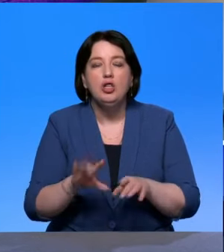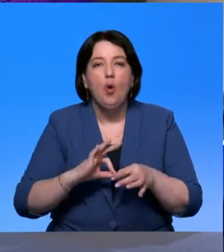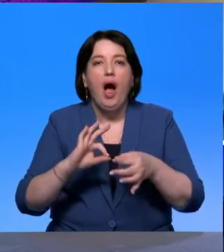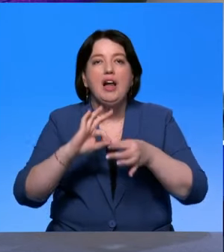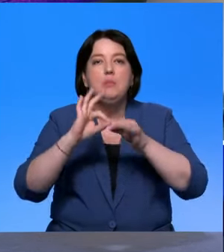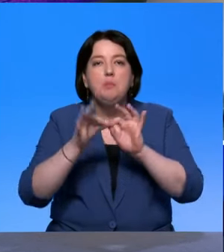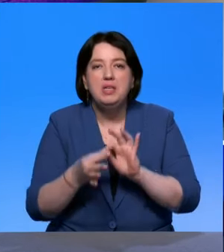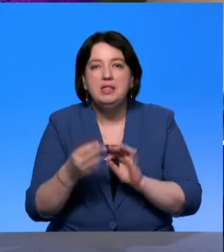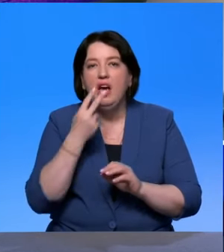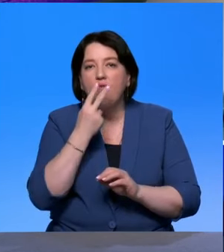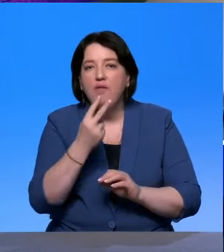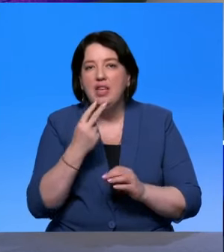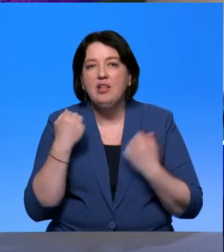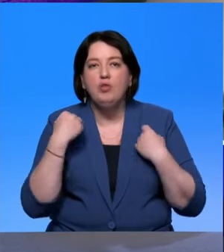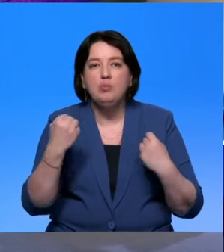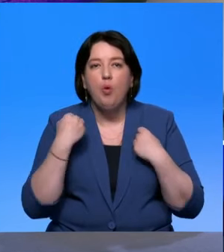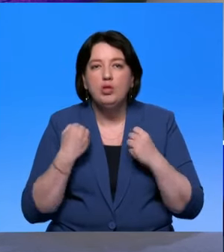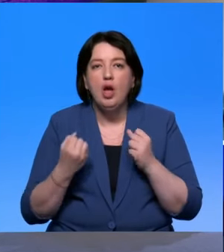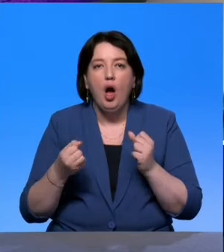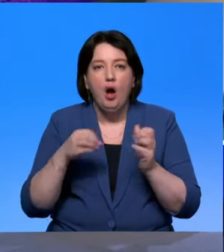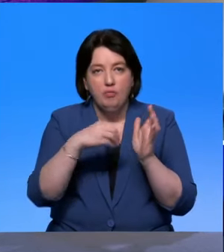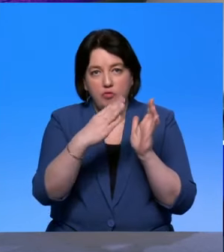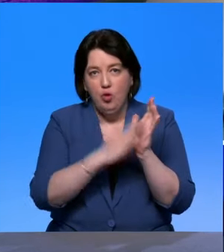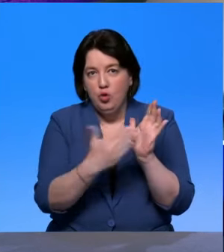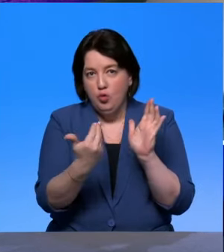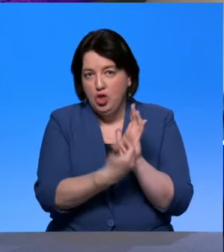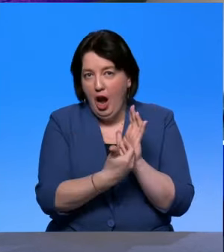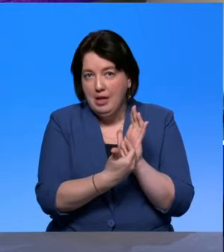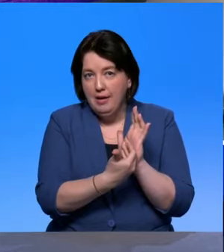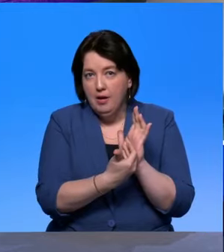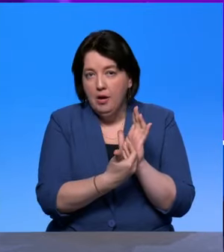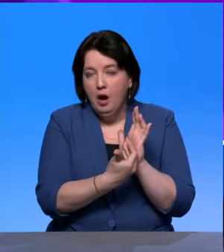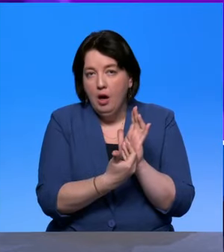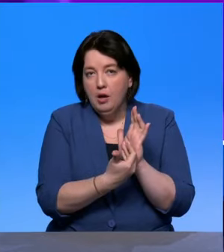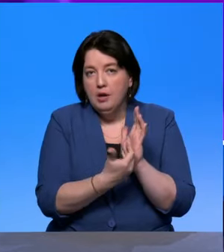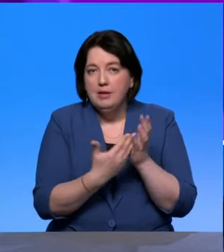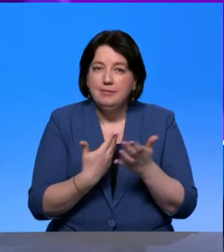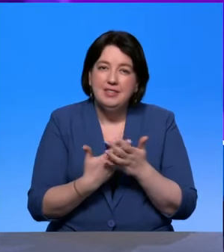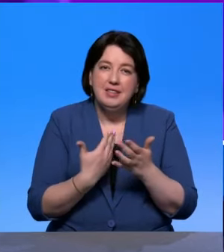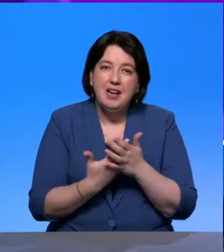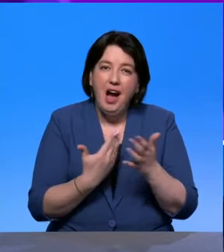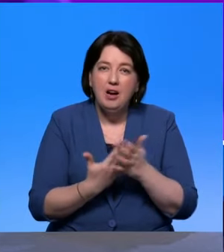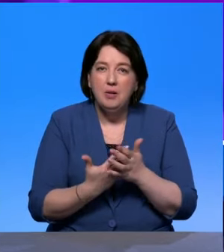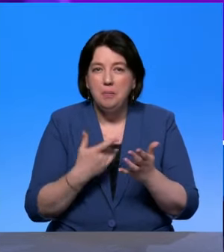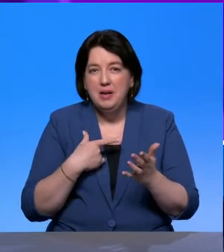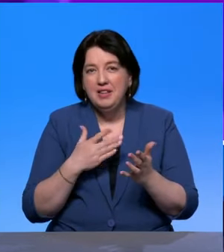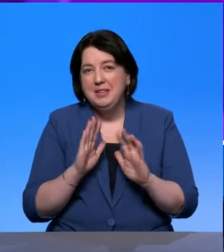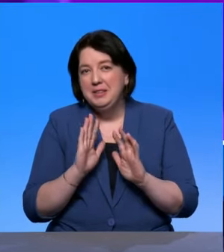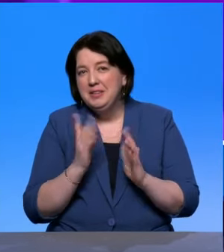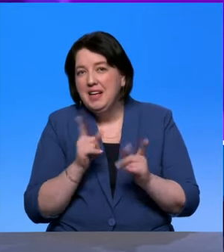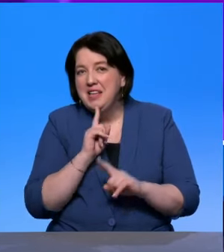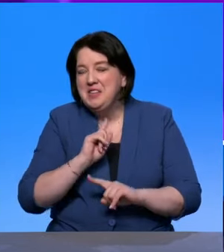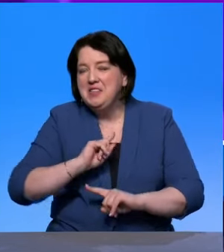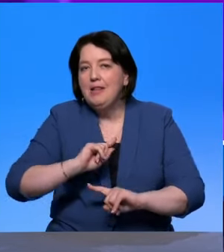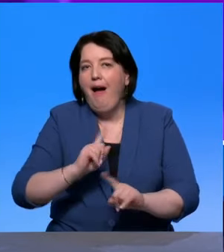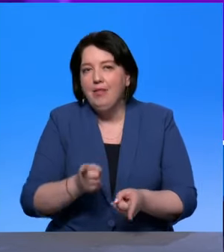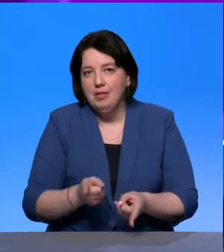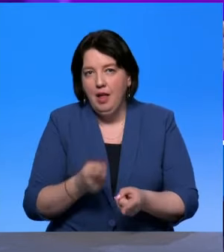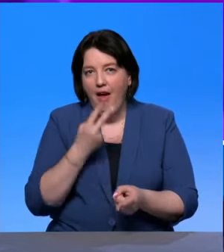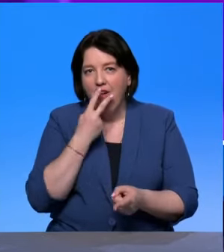спорта включали зачастую, ну так скажем, не, ну как бы, я так мягко, дипломатично, неочевидные. Странные виды спорта.